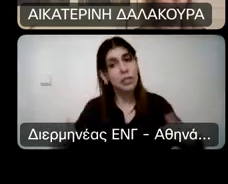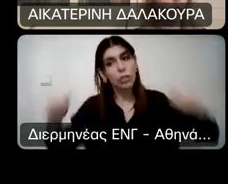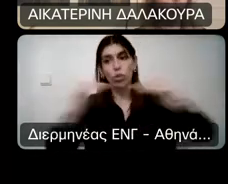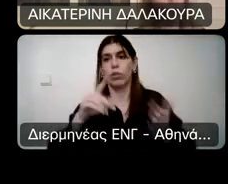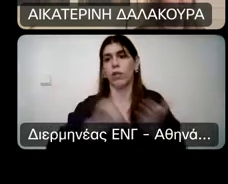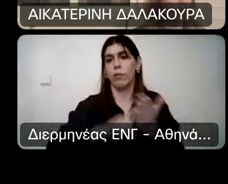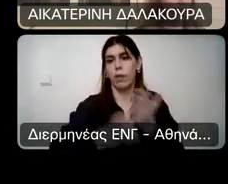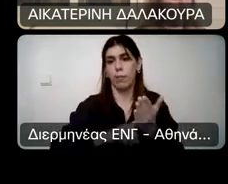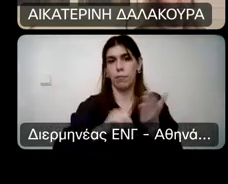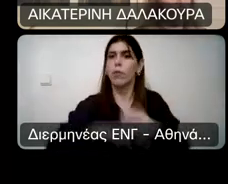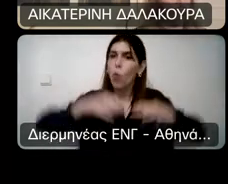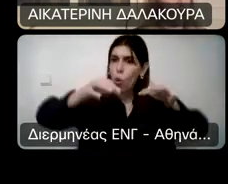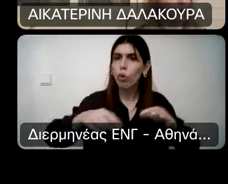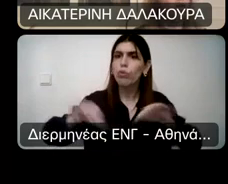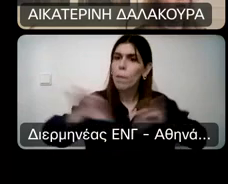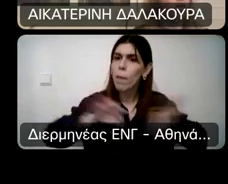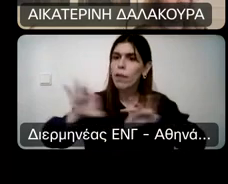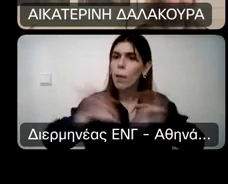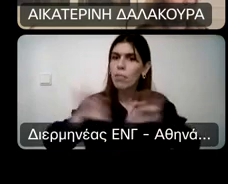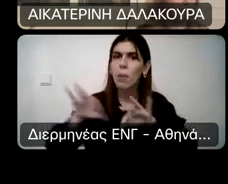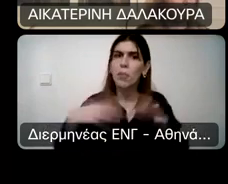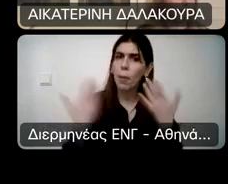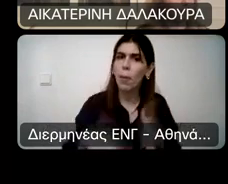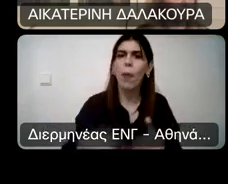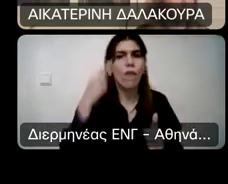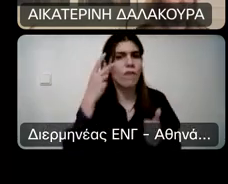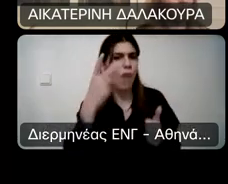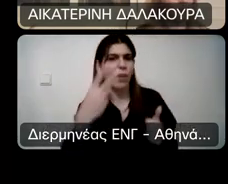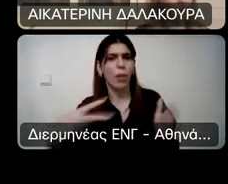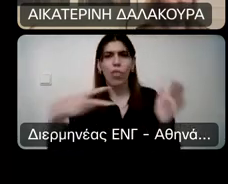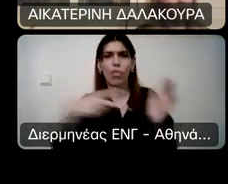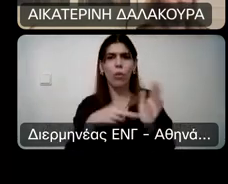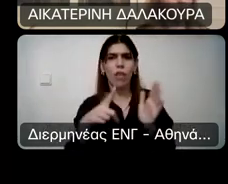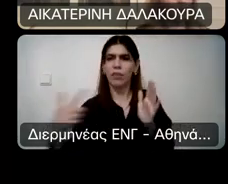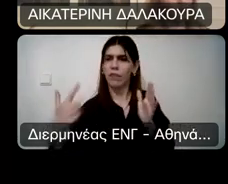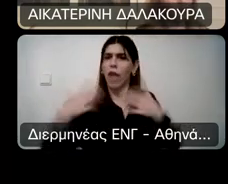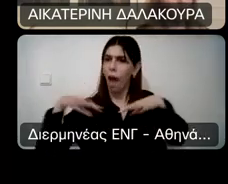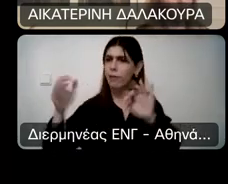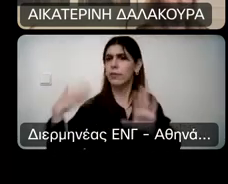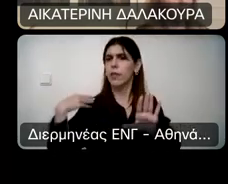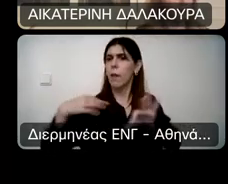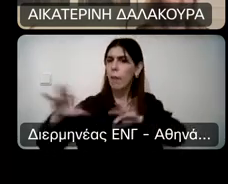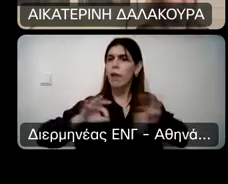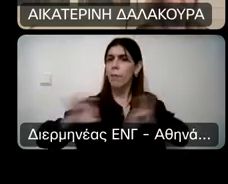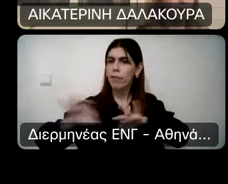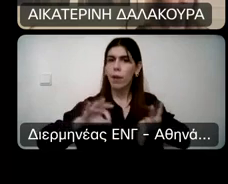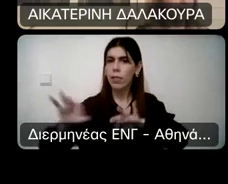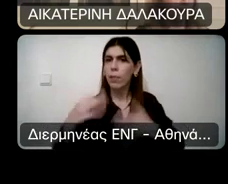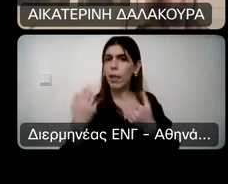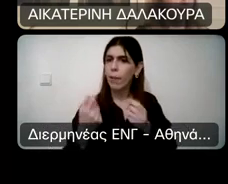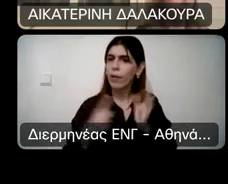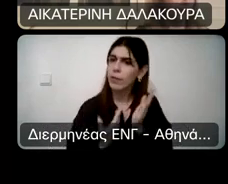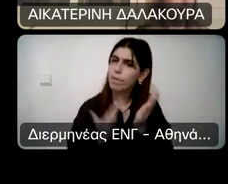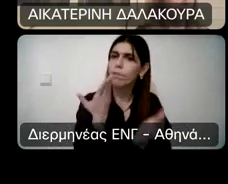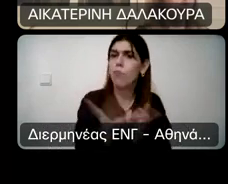επισήμως λάβει και βλέπετε κάποια από αυτά ήδη από το 2007. Υπάρχει δηλαδή η σύσταση του 2007,